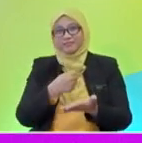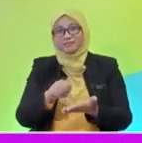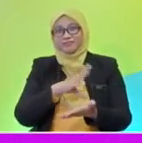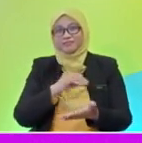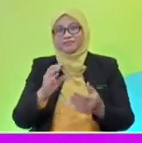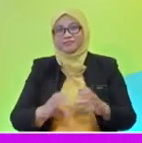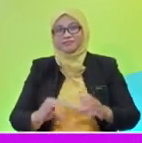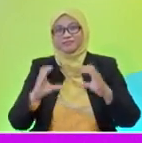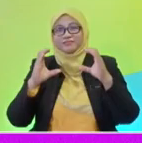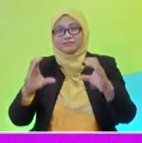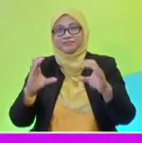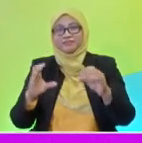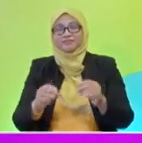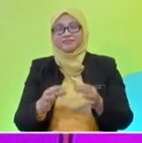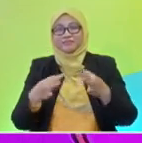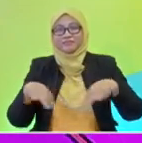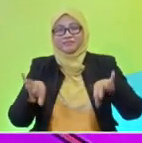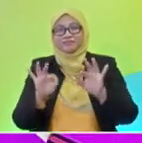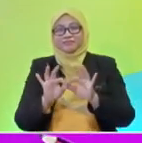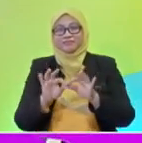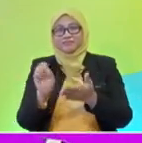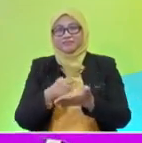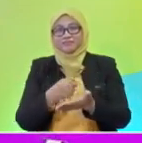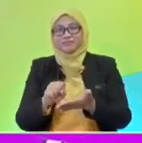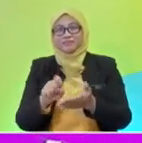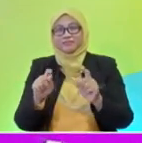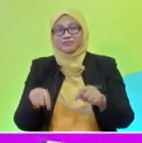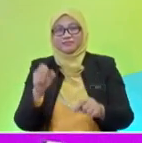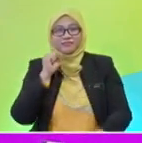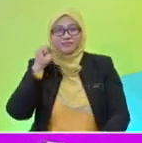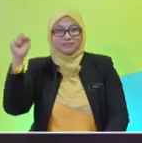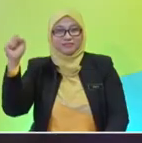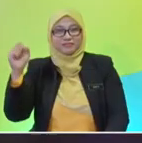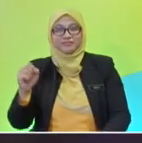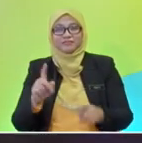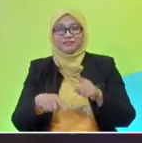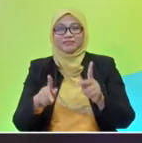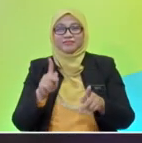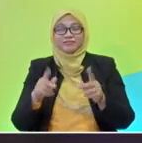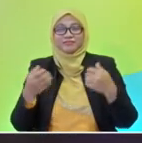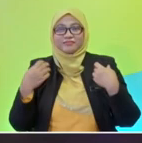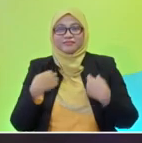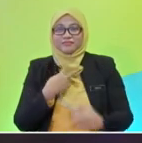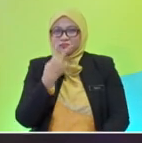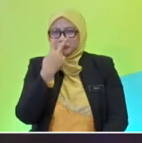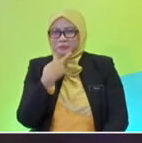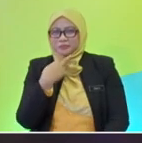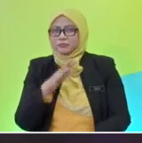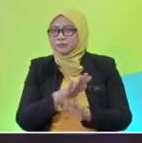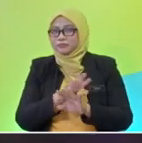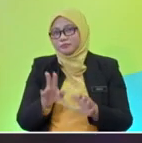mendeklamasikan sajak tu cikgu. Sebab ini mengenai patriotisme, kita kena bersemangat. Bersemangat. Tapi kalau ada sajak yang bercerita tentang kesedihan, janganlah baca penuh